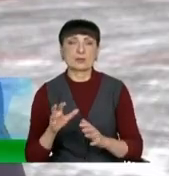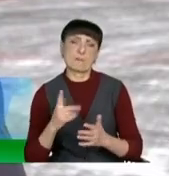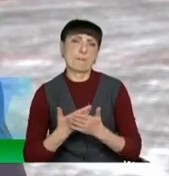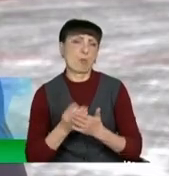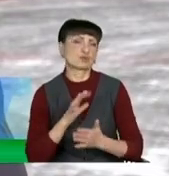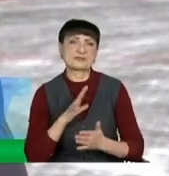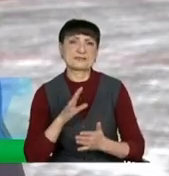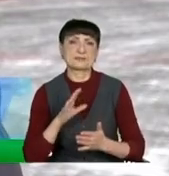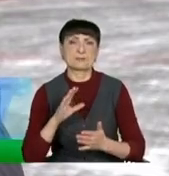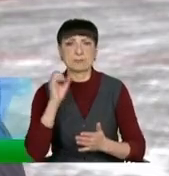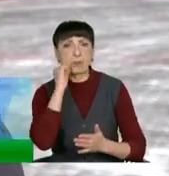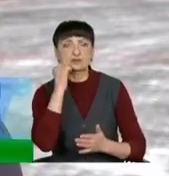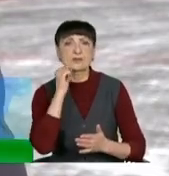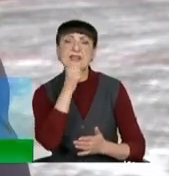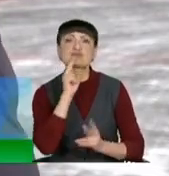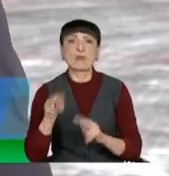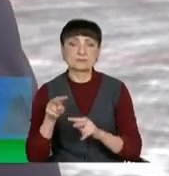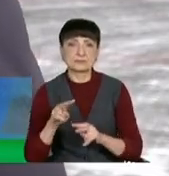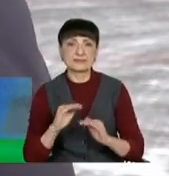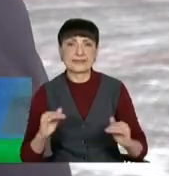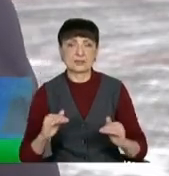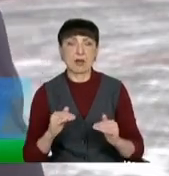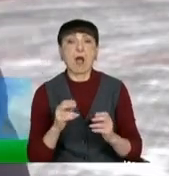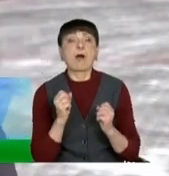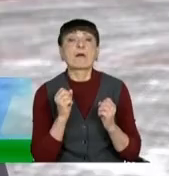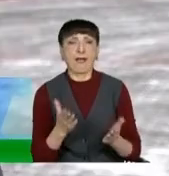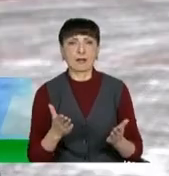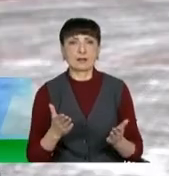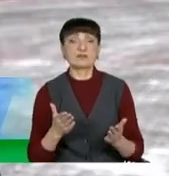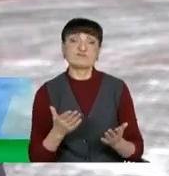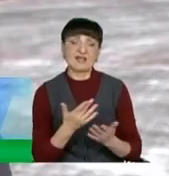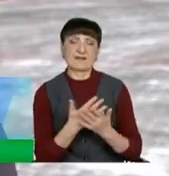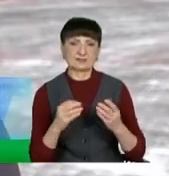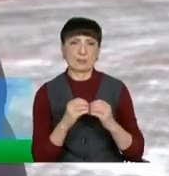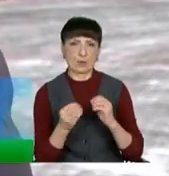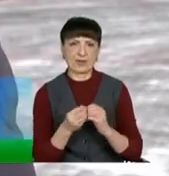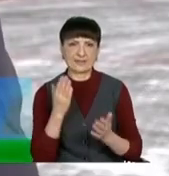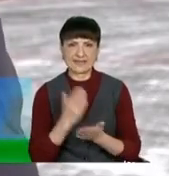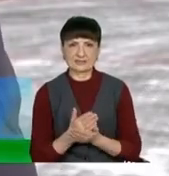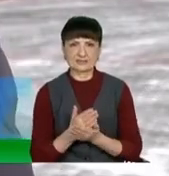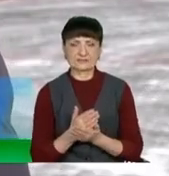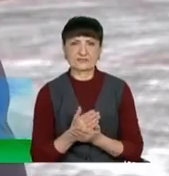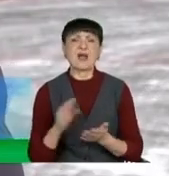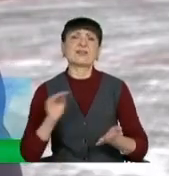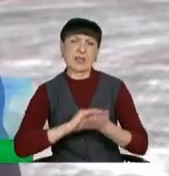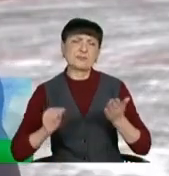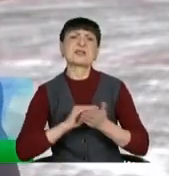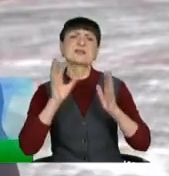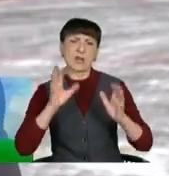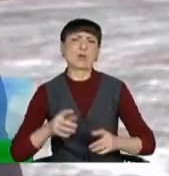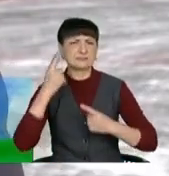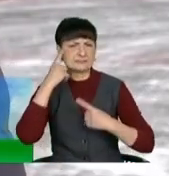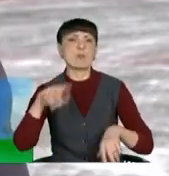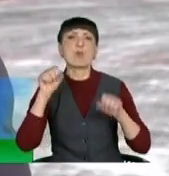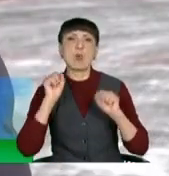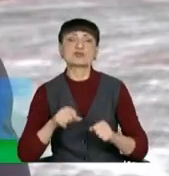детей. То есть здесь такие могут быть некоторые правовые проблемы. Написать-то мы можем, конечно, написать, но самое